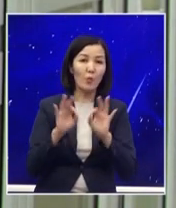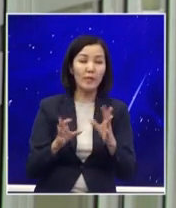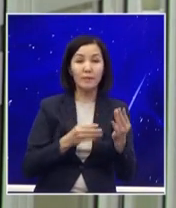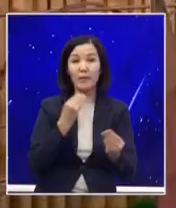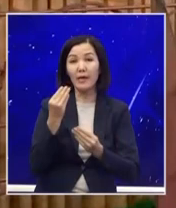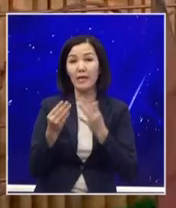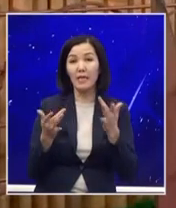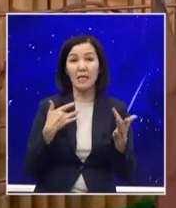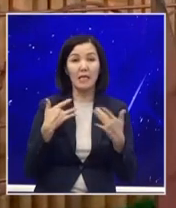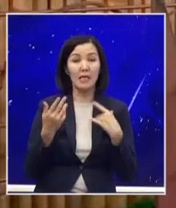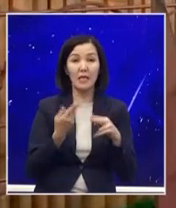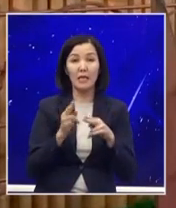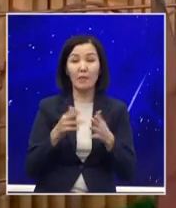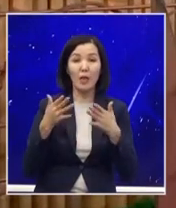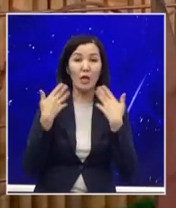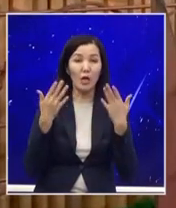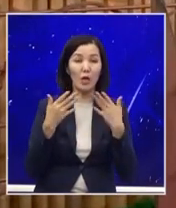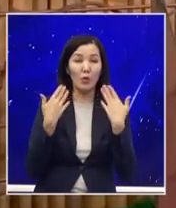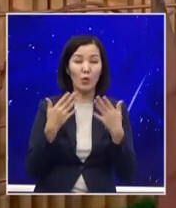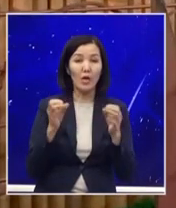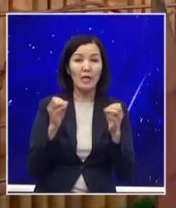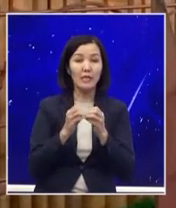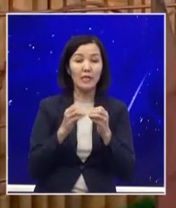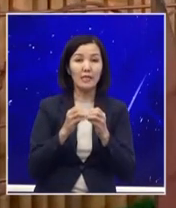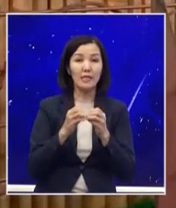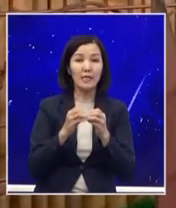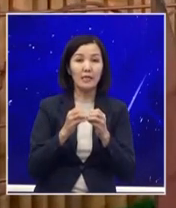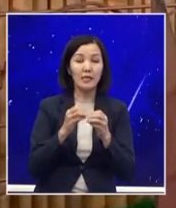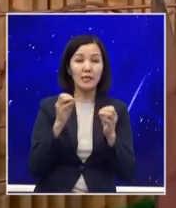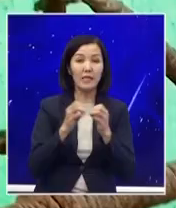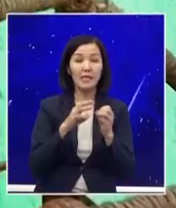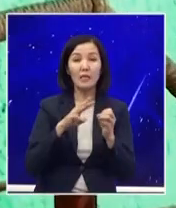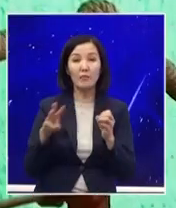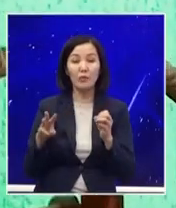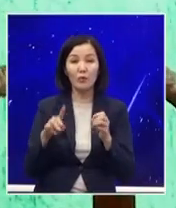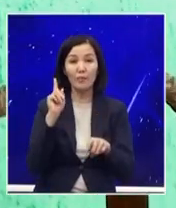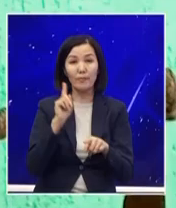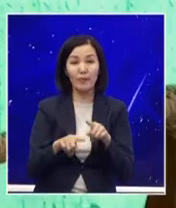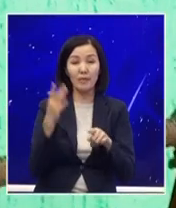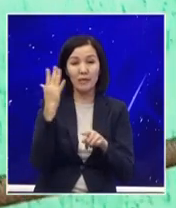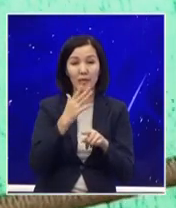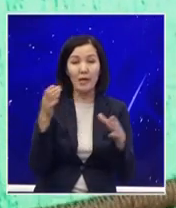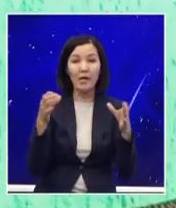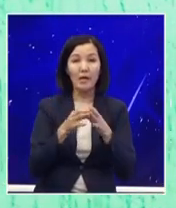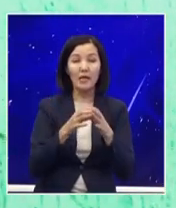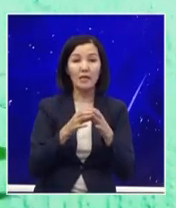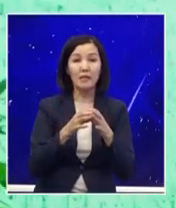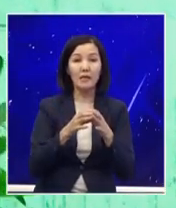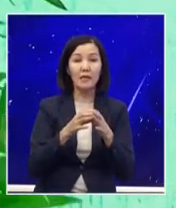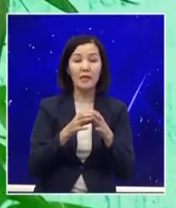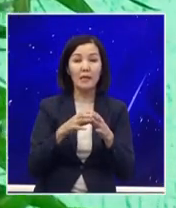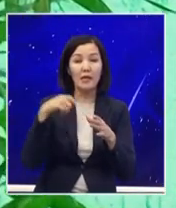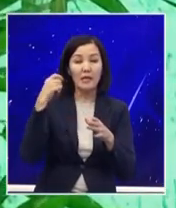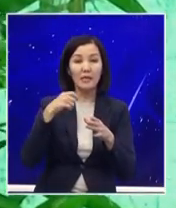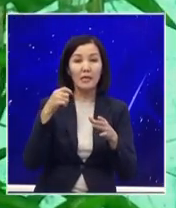нетрудно. Короткометражный сериал состоит из 10 серий длиной 10 минут. Второстепенные роли исполнил коллектив телеканала. Автором